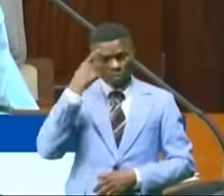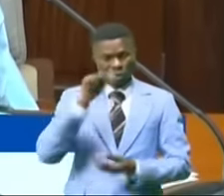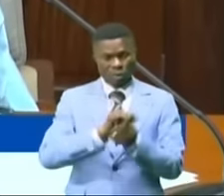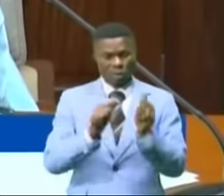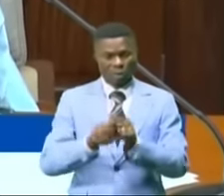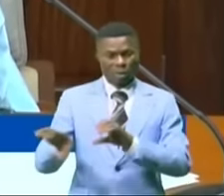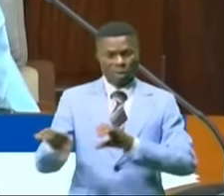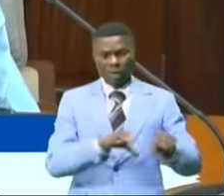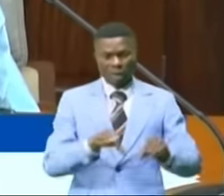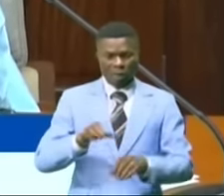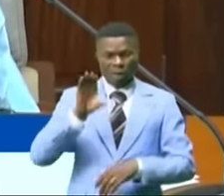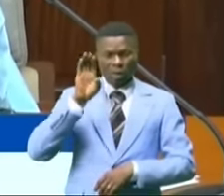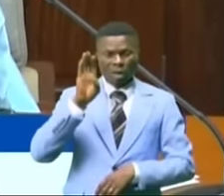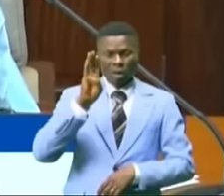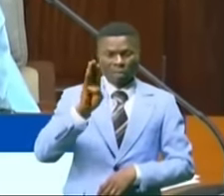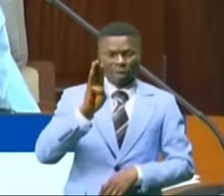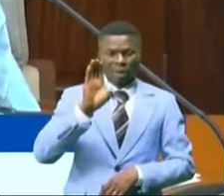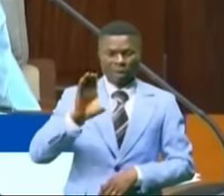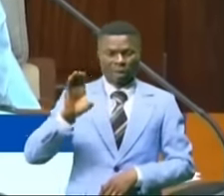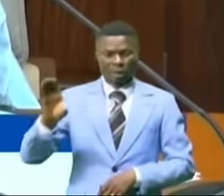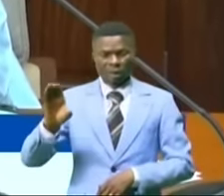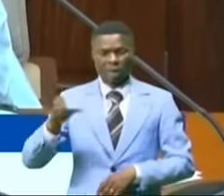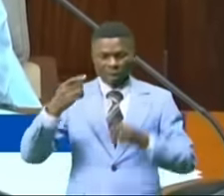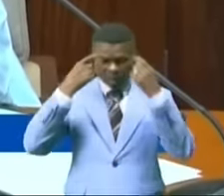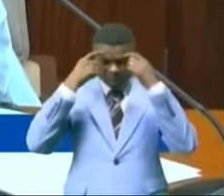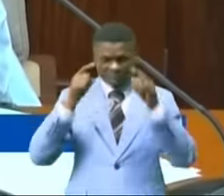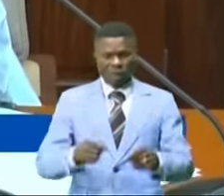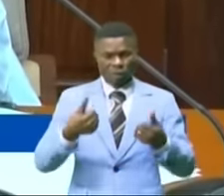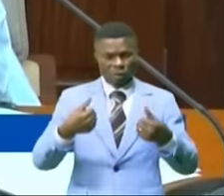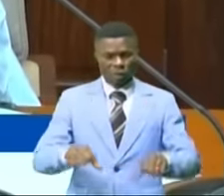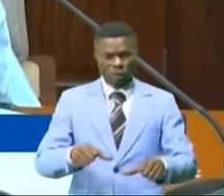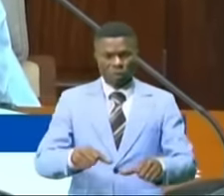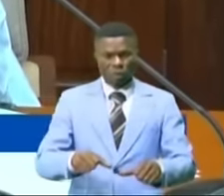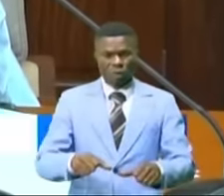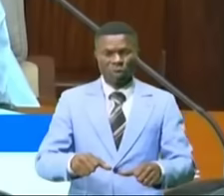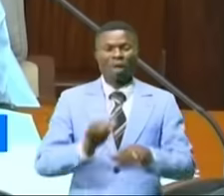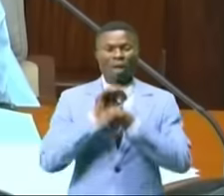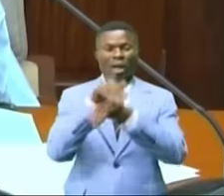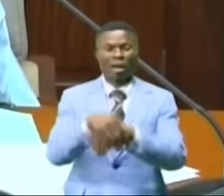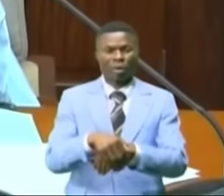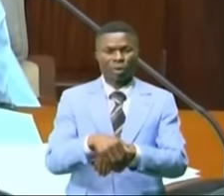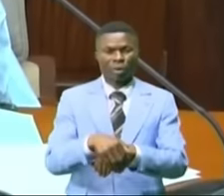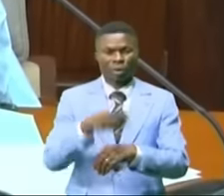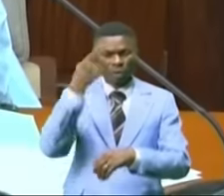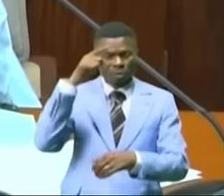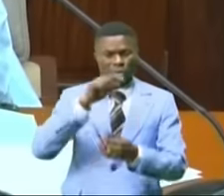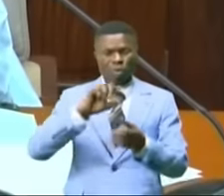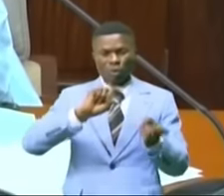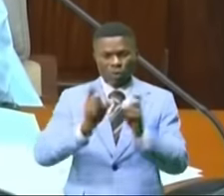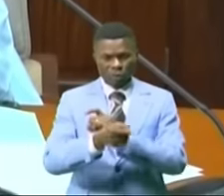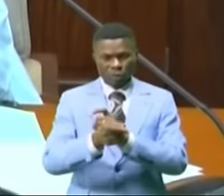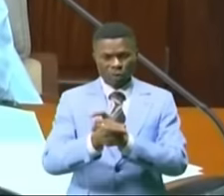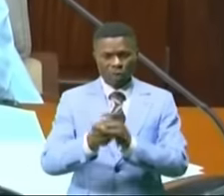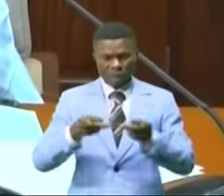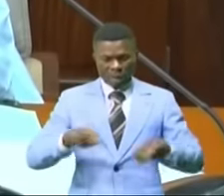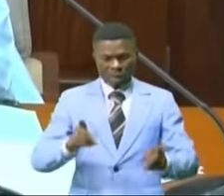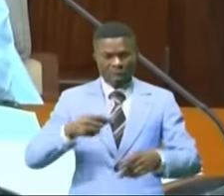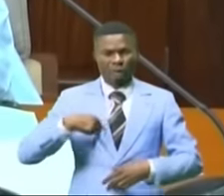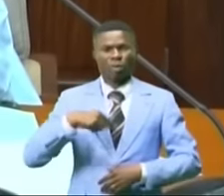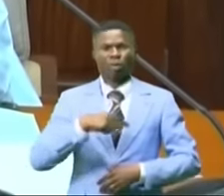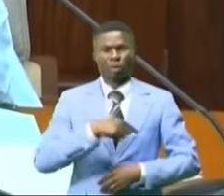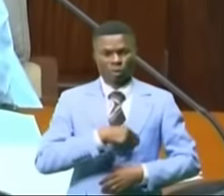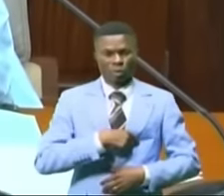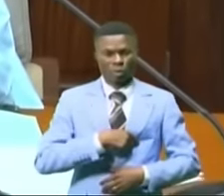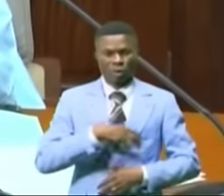l'action de la Banque centrale, nous restons déterminés, résolument engagés sur les réformes qui nous permettront